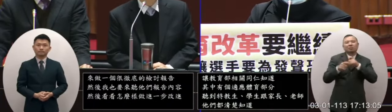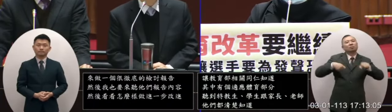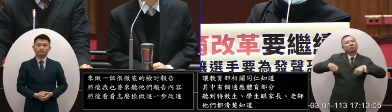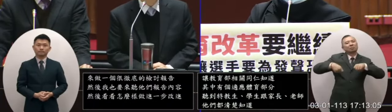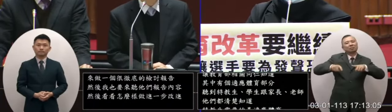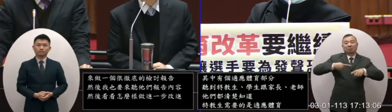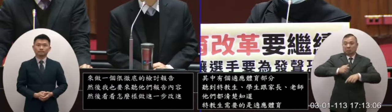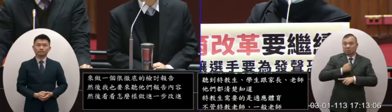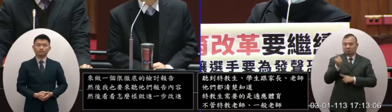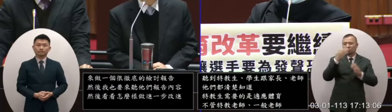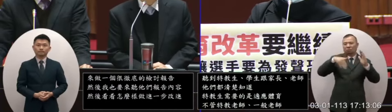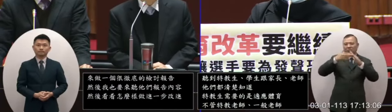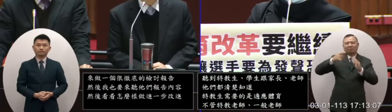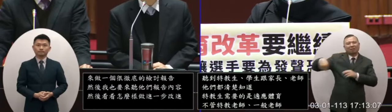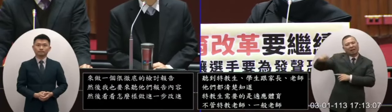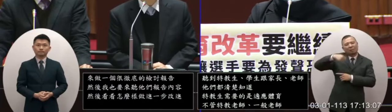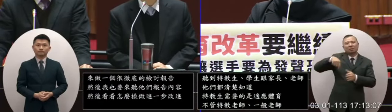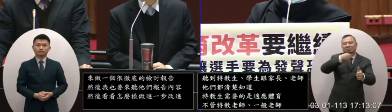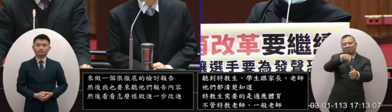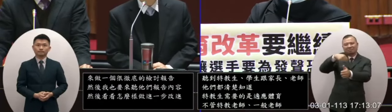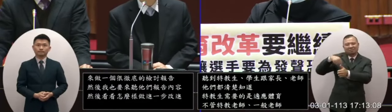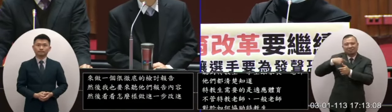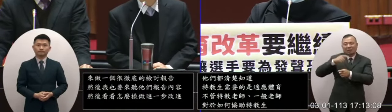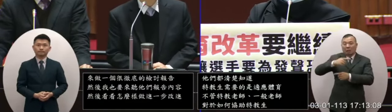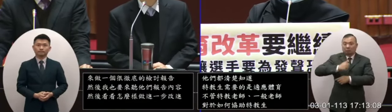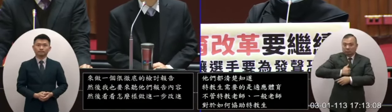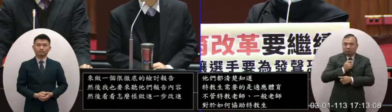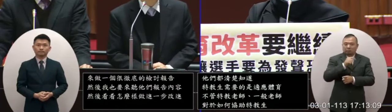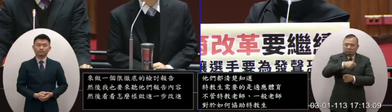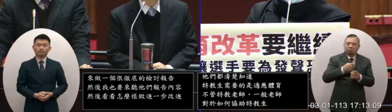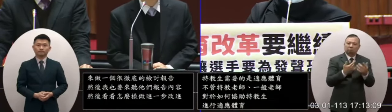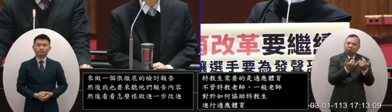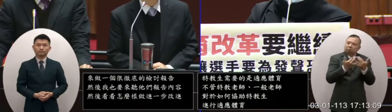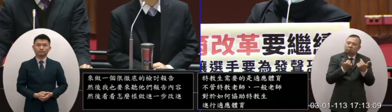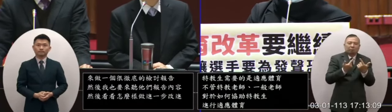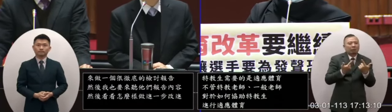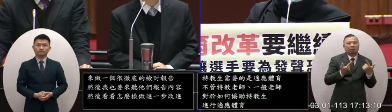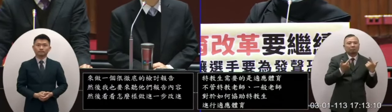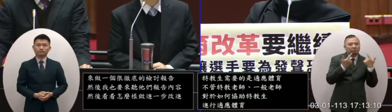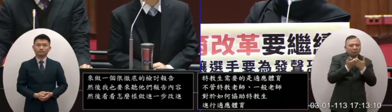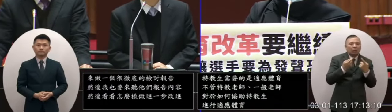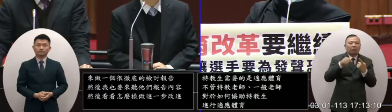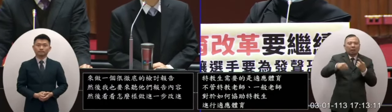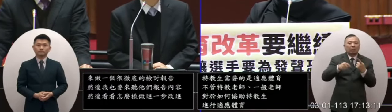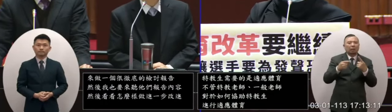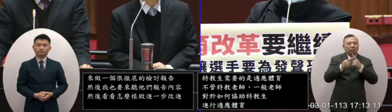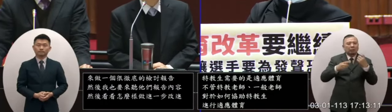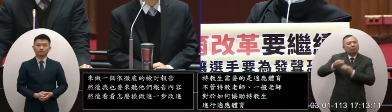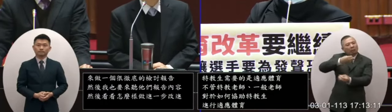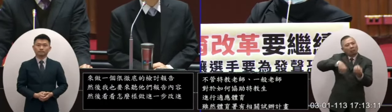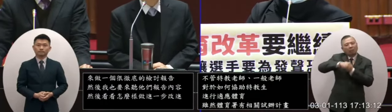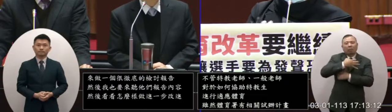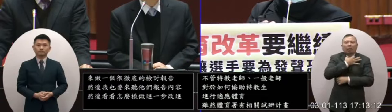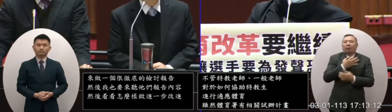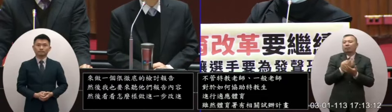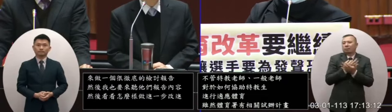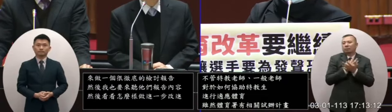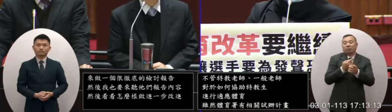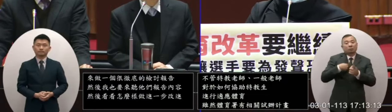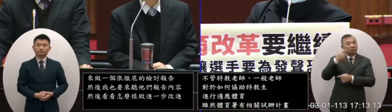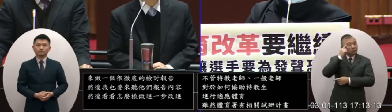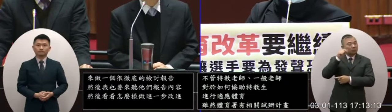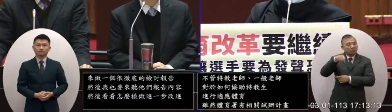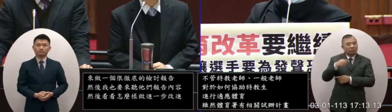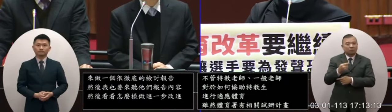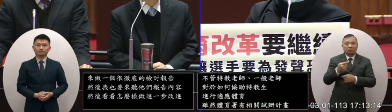实在现场的实施都还不够贴近第一线的需求，甚至量能是不足的。那这个部分我们是不是就快速的请教育